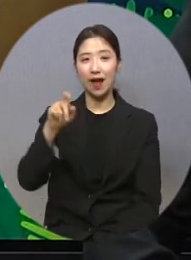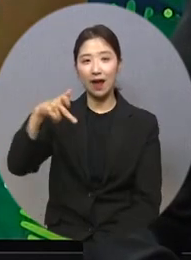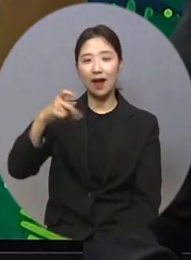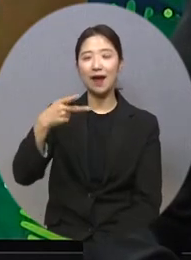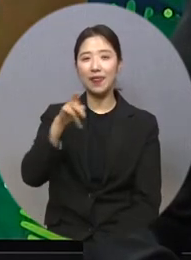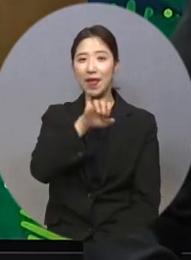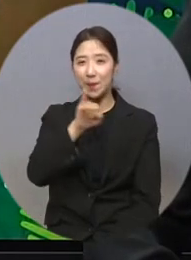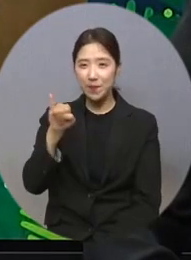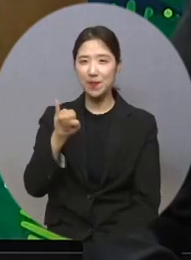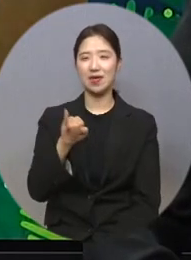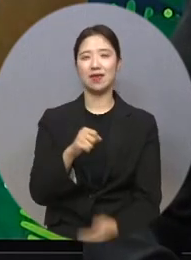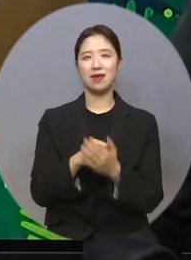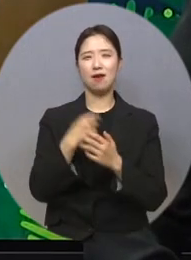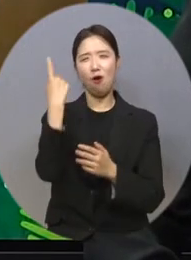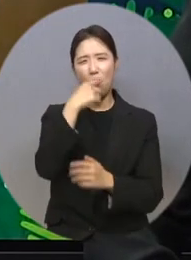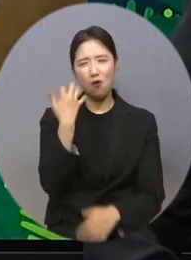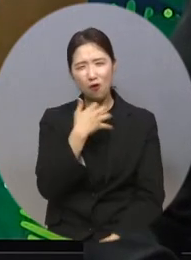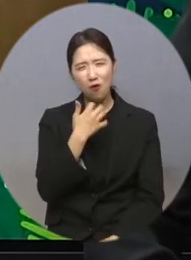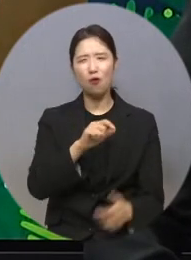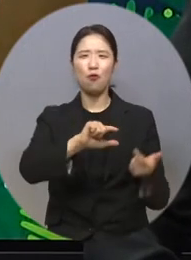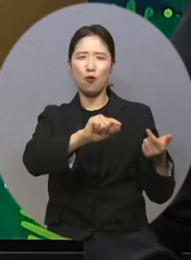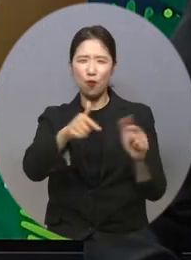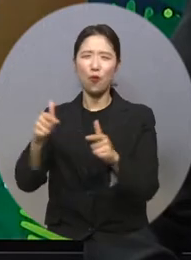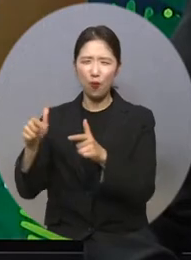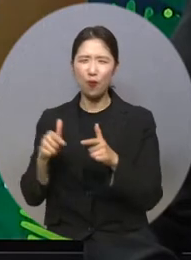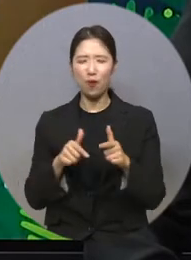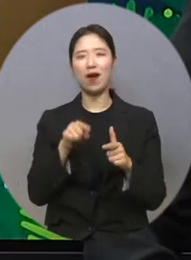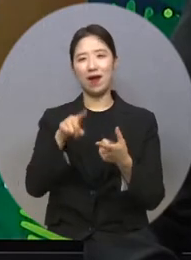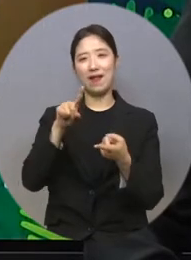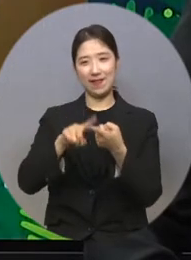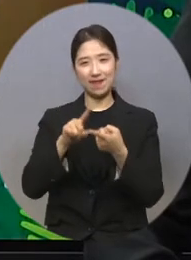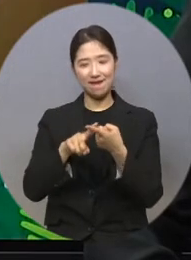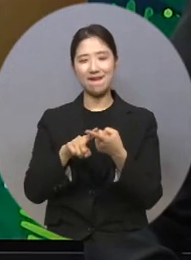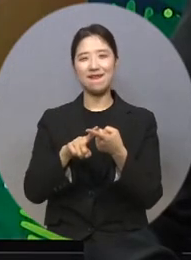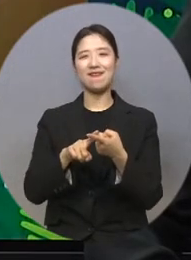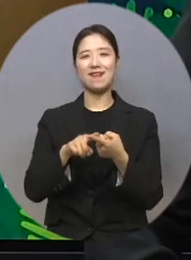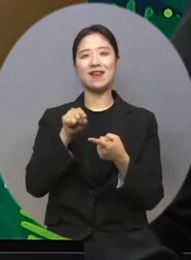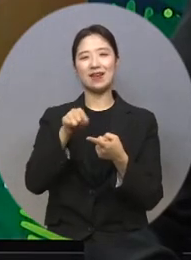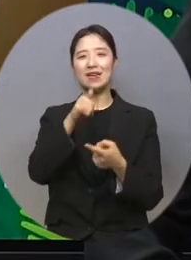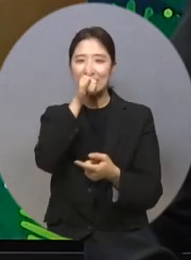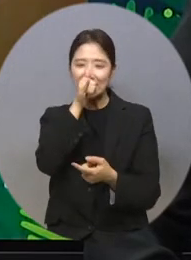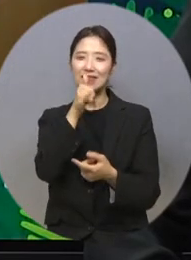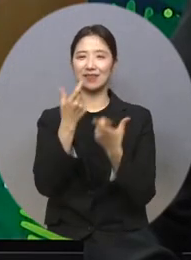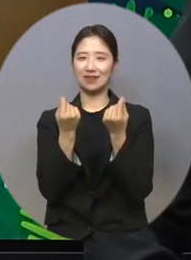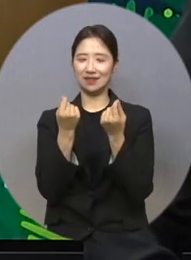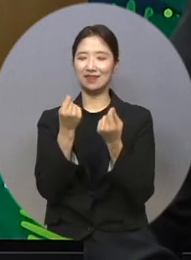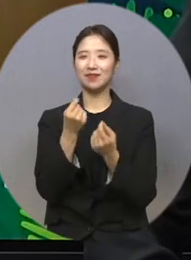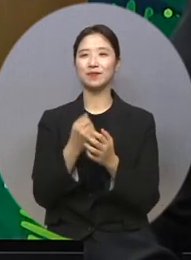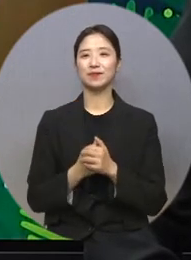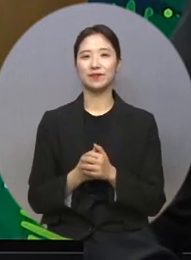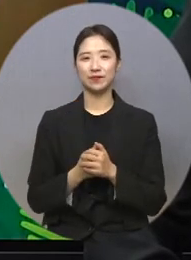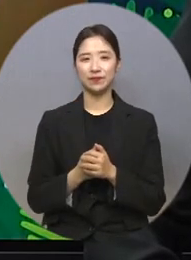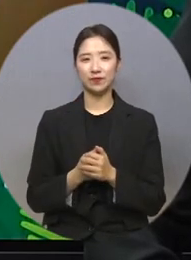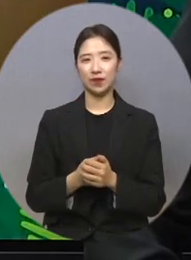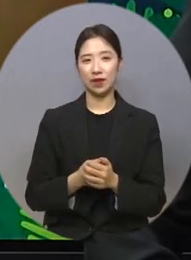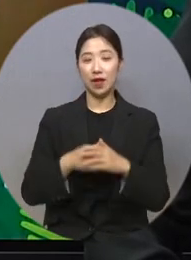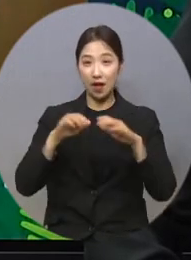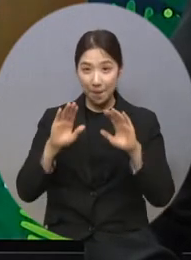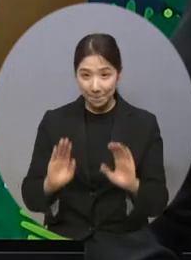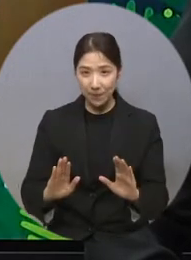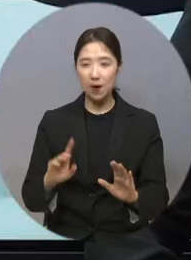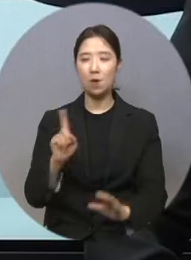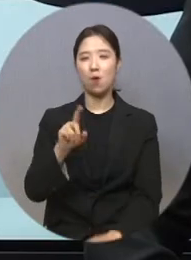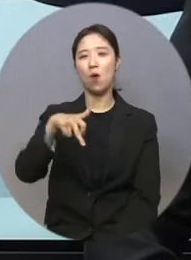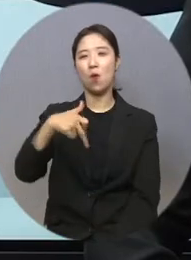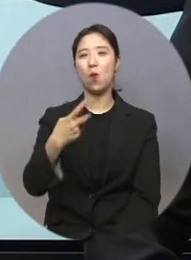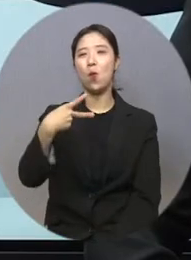아카데미가 여러 인종이라든가 주제에 있어서 뭐 다양성을 시도한다 이런 얘기를 했었는데요. 코다를